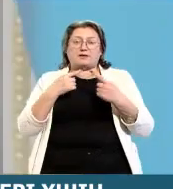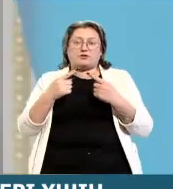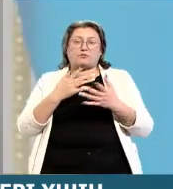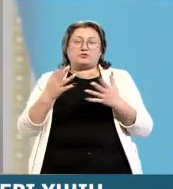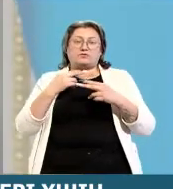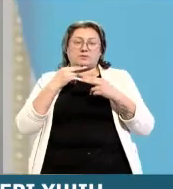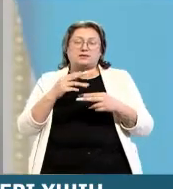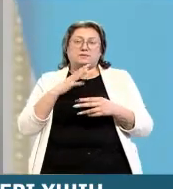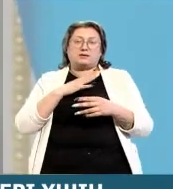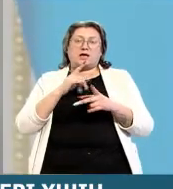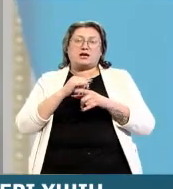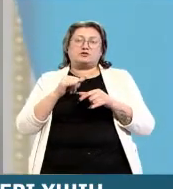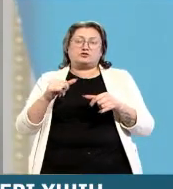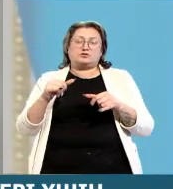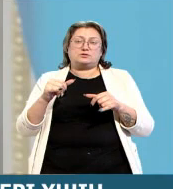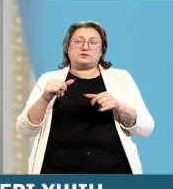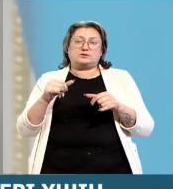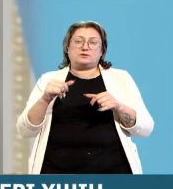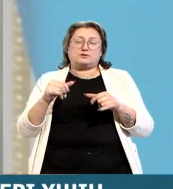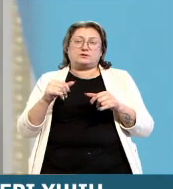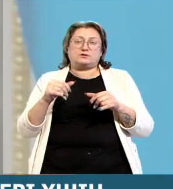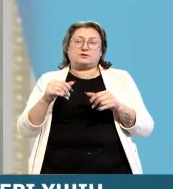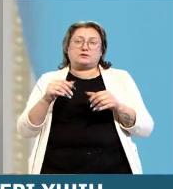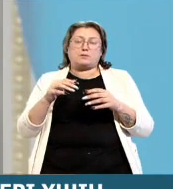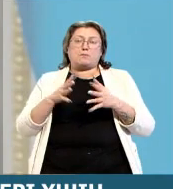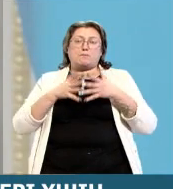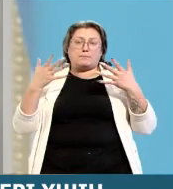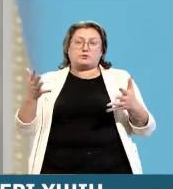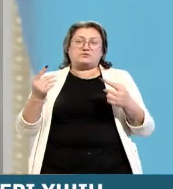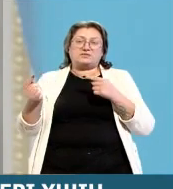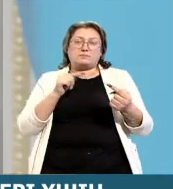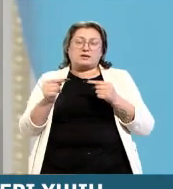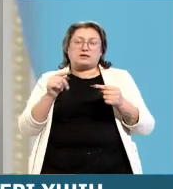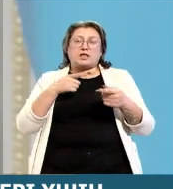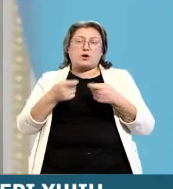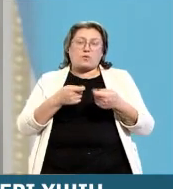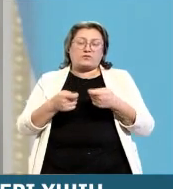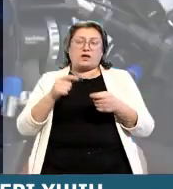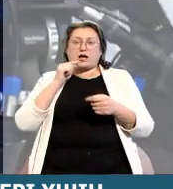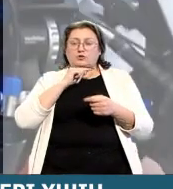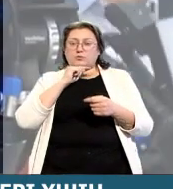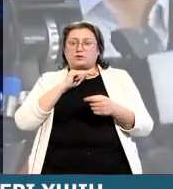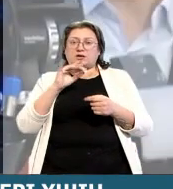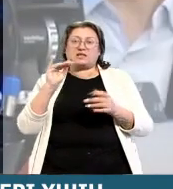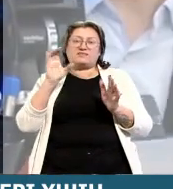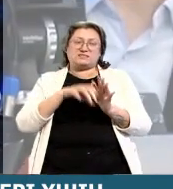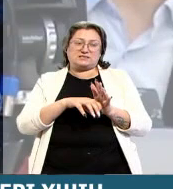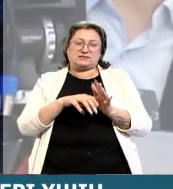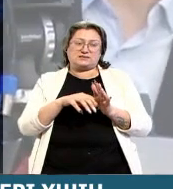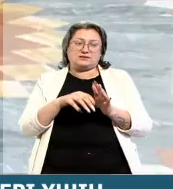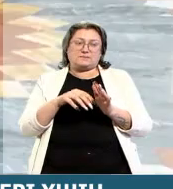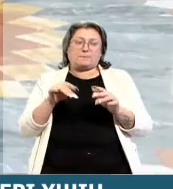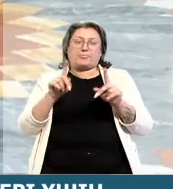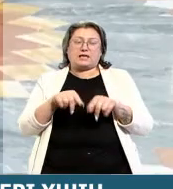ауыл шаруашылығы, көлік, логистика, жеңіл өнеркәсіп, денсаулық сақтау, инновация, қаржы және басқа да секторларда тың жобаларды қолға